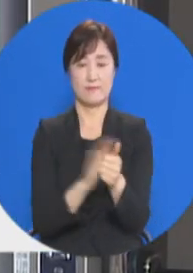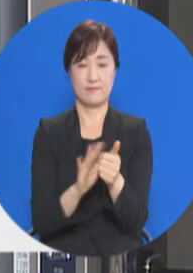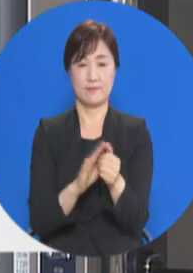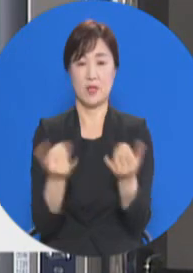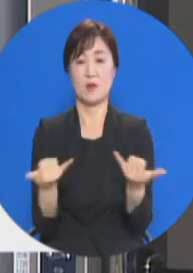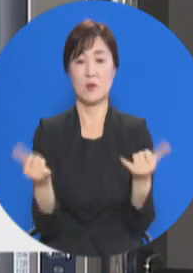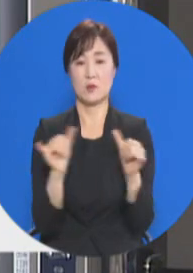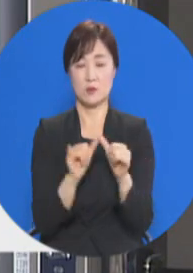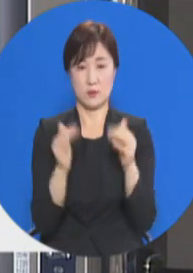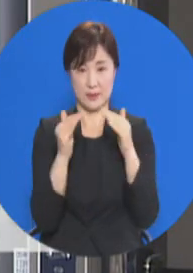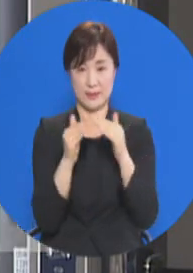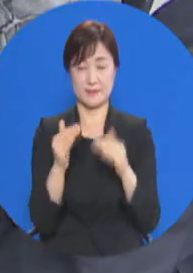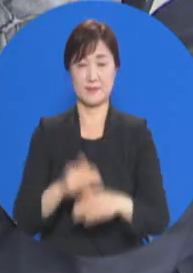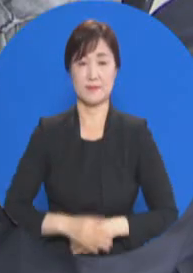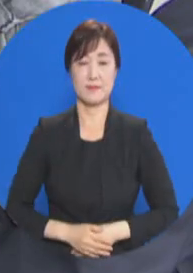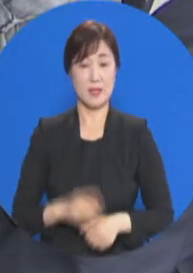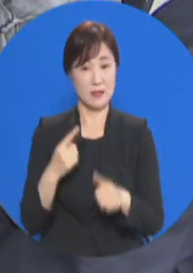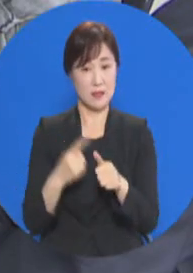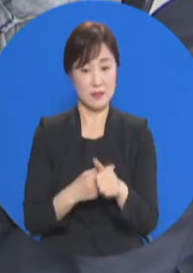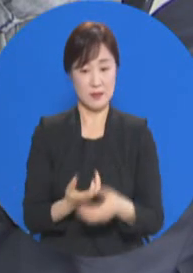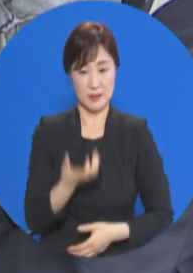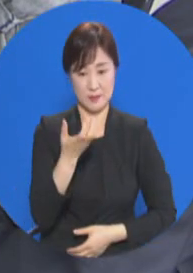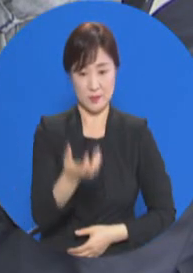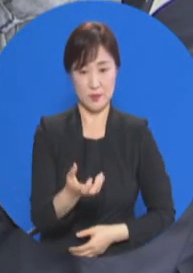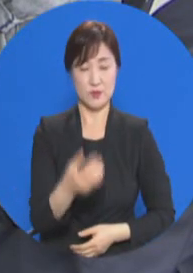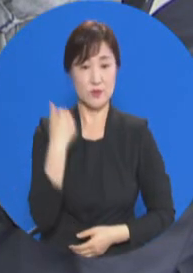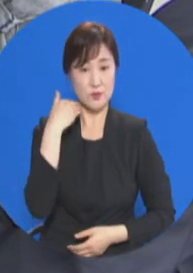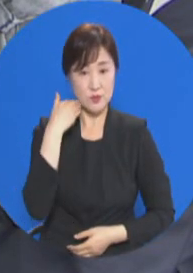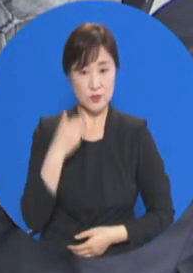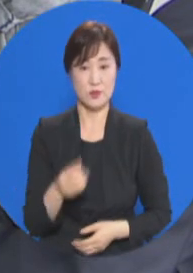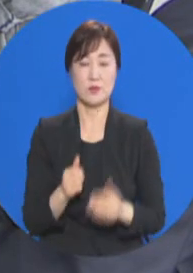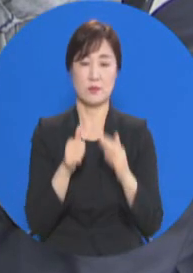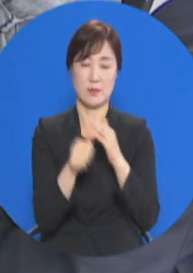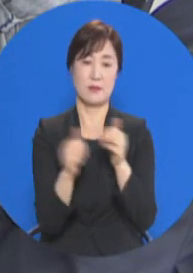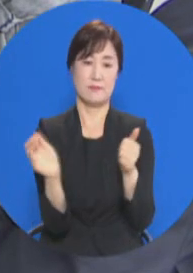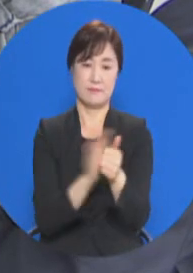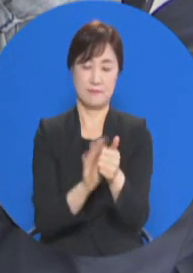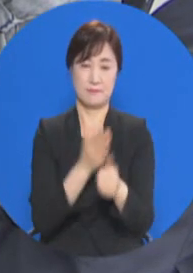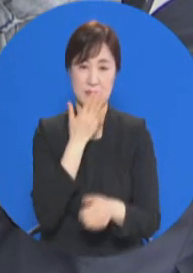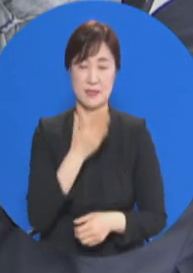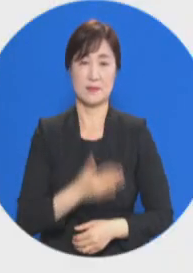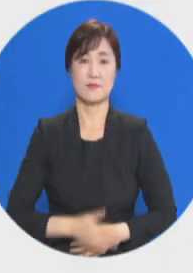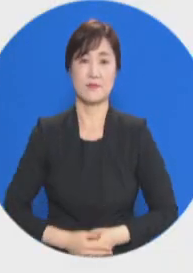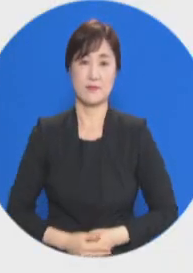공유주택입니다. 이에 따라 입주 대상자는 방문 의료 서비스가 제공됩니다.